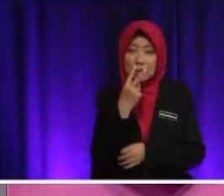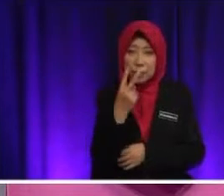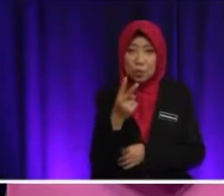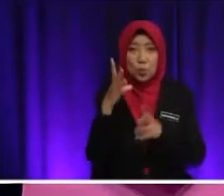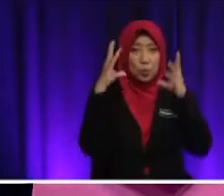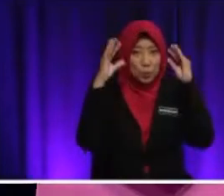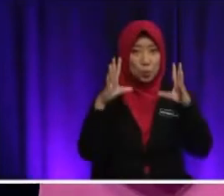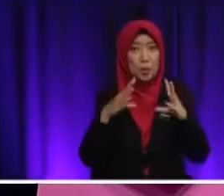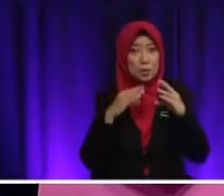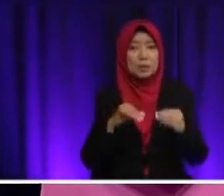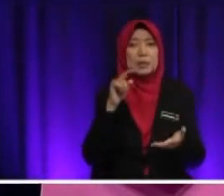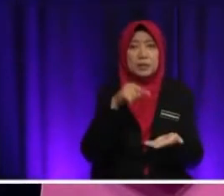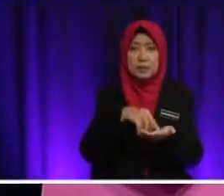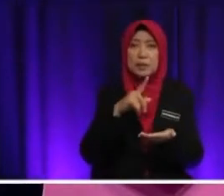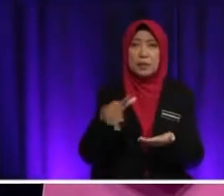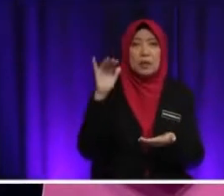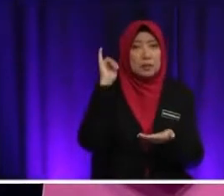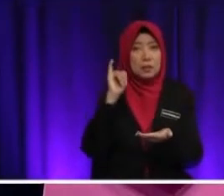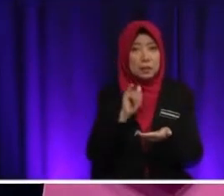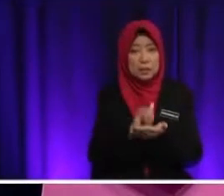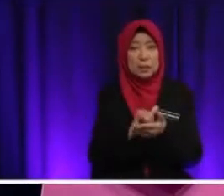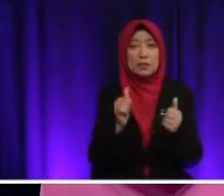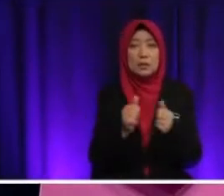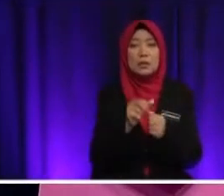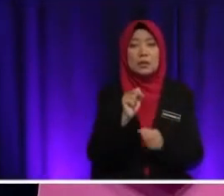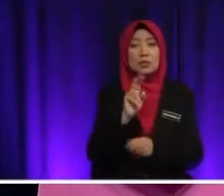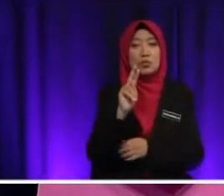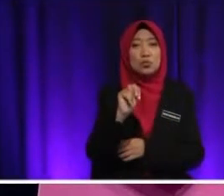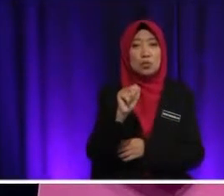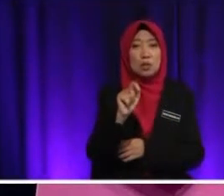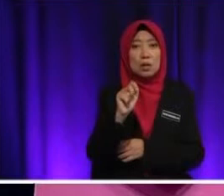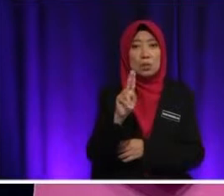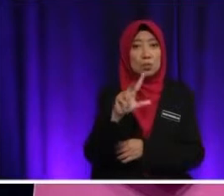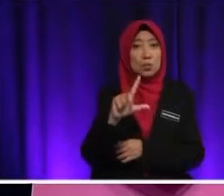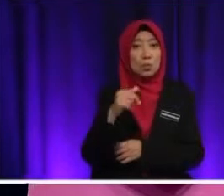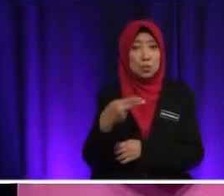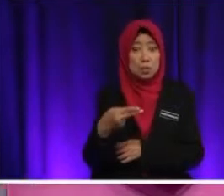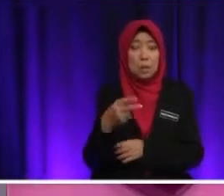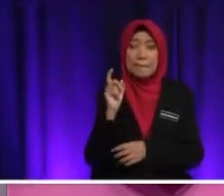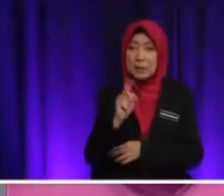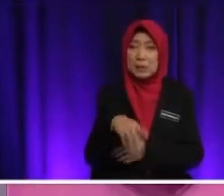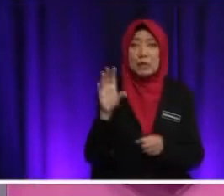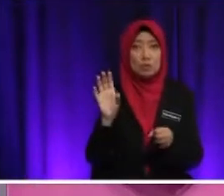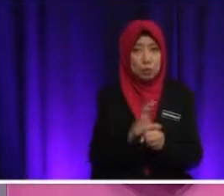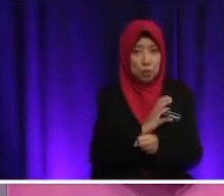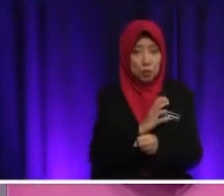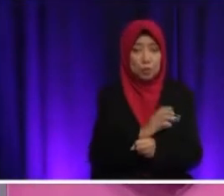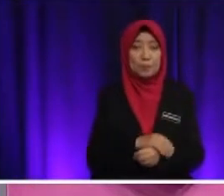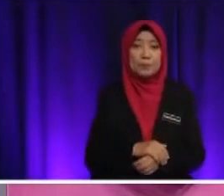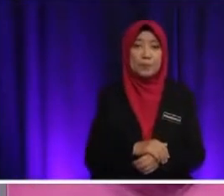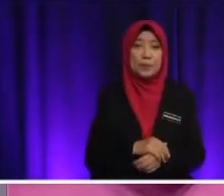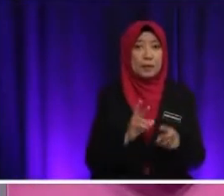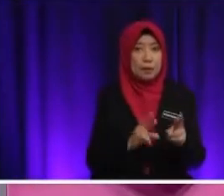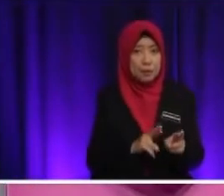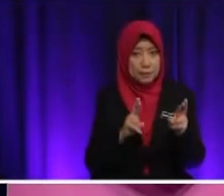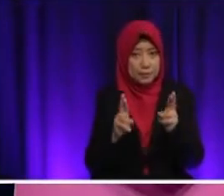mana kita meyakini tentang sunnatullah. Ya, bila nak belajar ni maksudnya kena cukuplah ya. Yang pertama, merancang strategi dengan